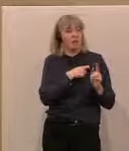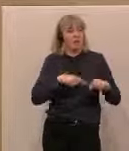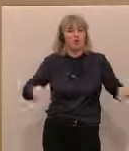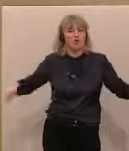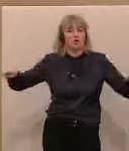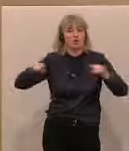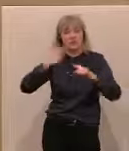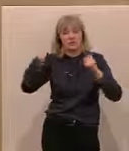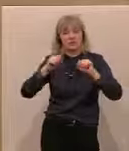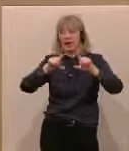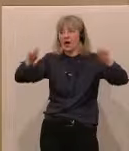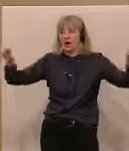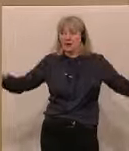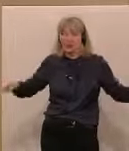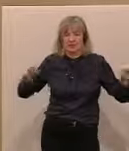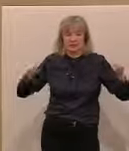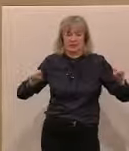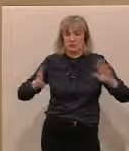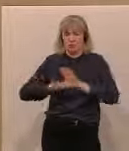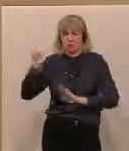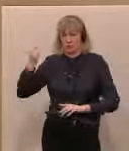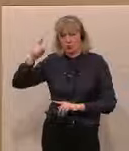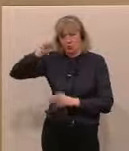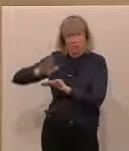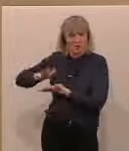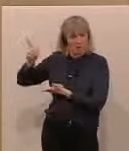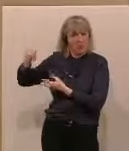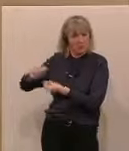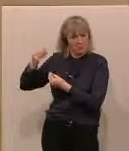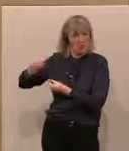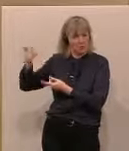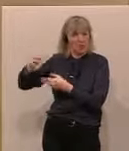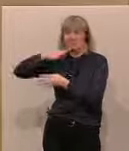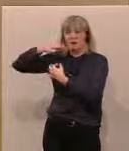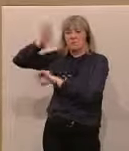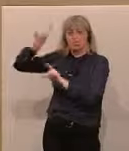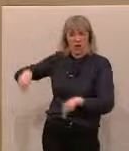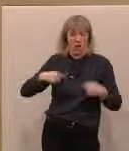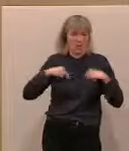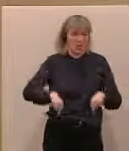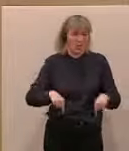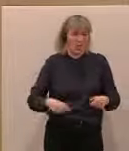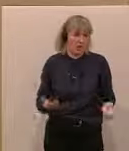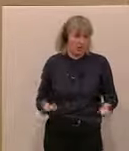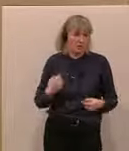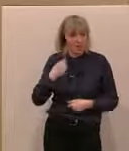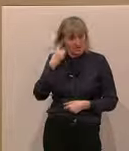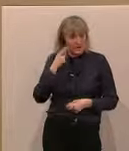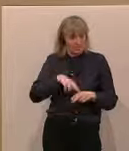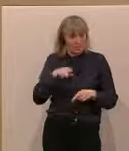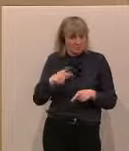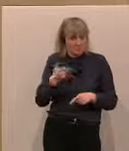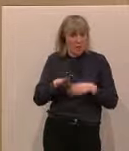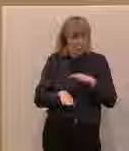Leute hineinentsenden, endlich abgeschafft werden. In Deutschland funktioniert das bis zu einem gewissen Grad weitaus besser als bei uns. Ich halte, dass wenn wir damit